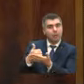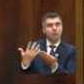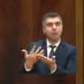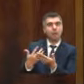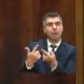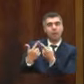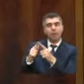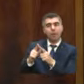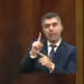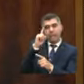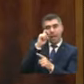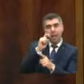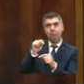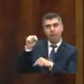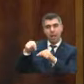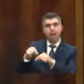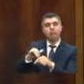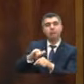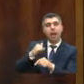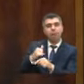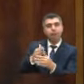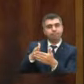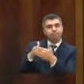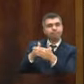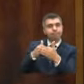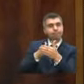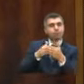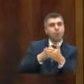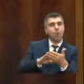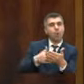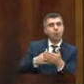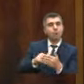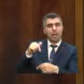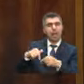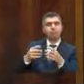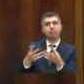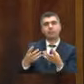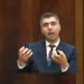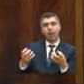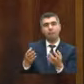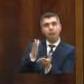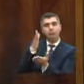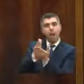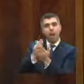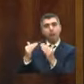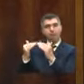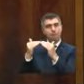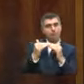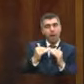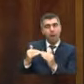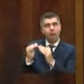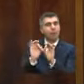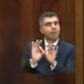صعوبة الولوج إلى الخدمات العامة المقدمة من الدولة لمواطنيها، تحقيق وتعميم الإنصاف والعدل الاجتماعي والمجالية